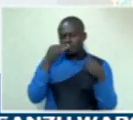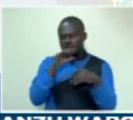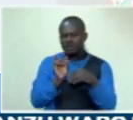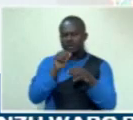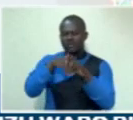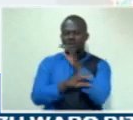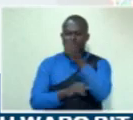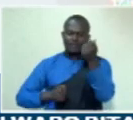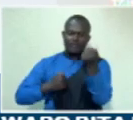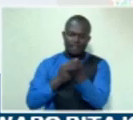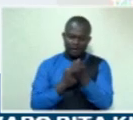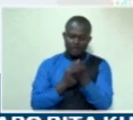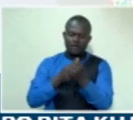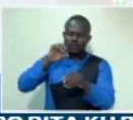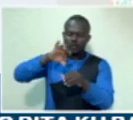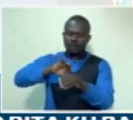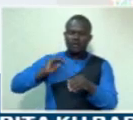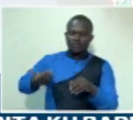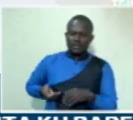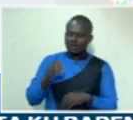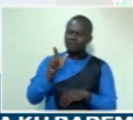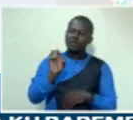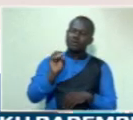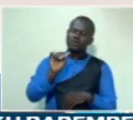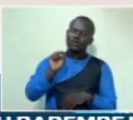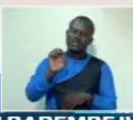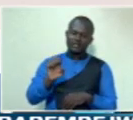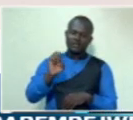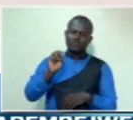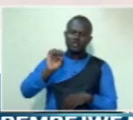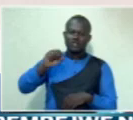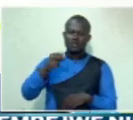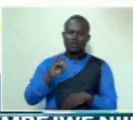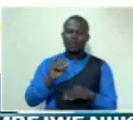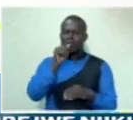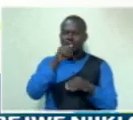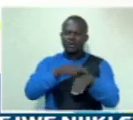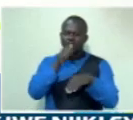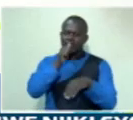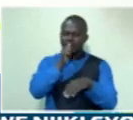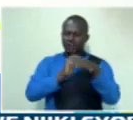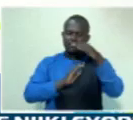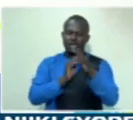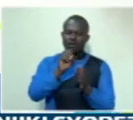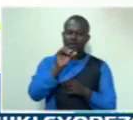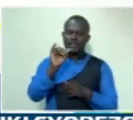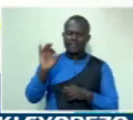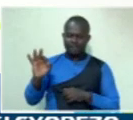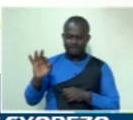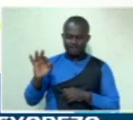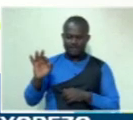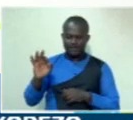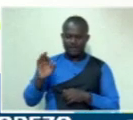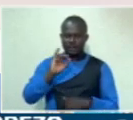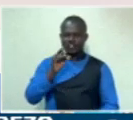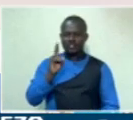mu bihugu byashyigikiye kandidatire ya Madame Louise Mushikiwabo ku mwanya w'umunyamabanga mukuru w'ibihugu bikoresha igifaransa OIF magamba himye